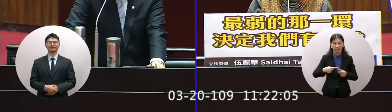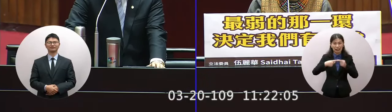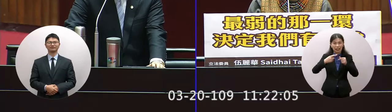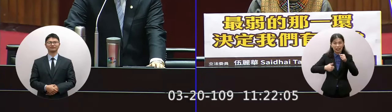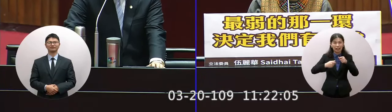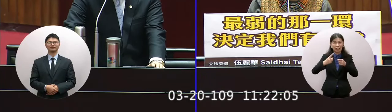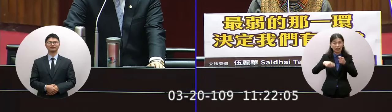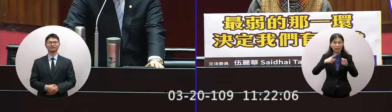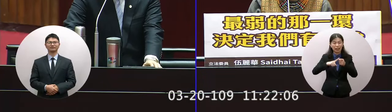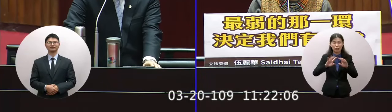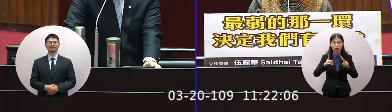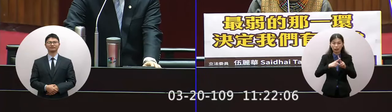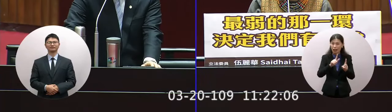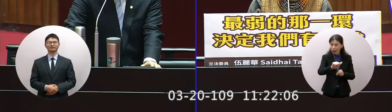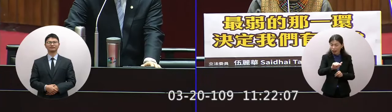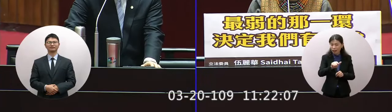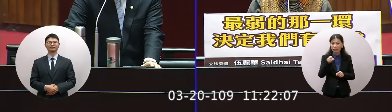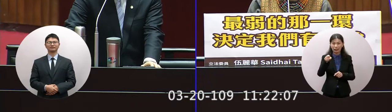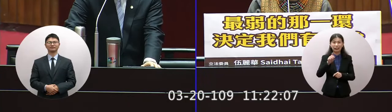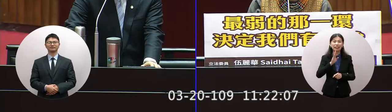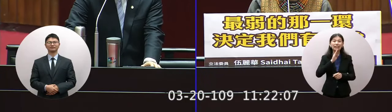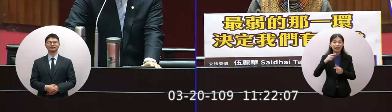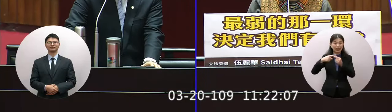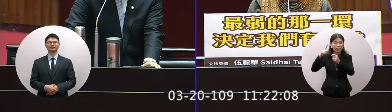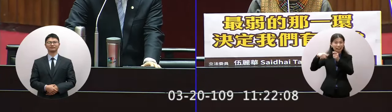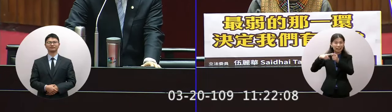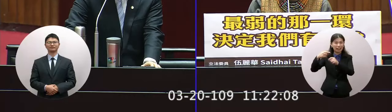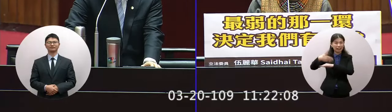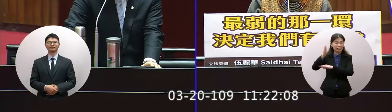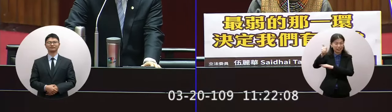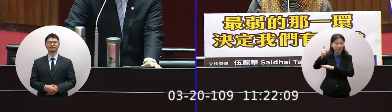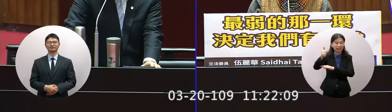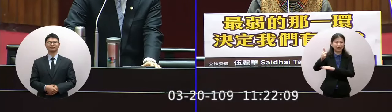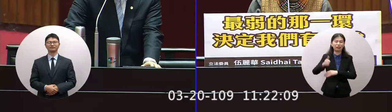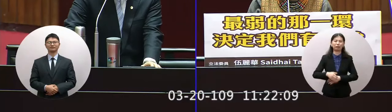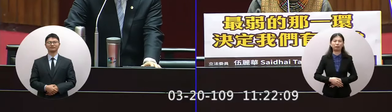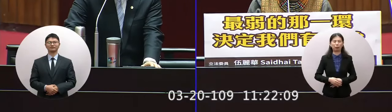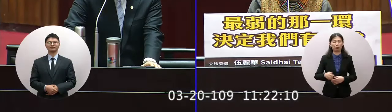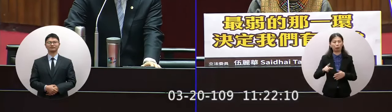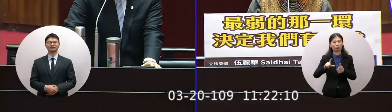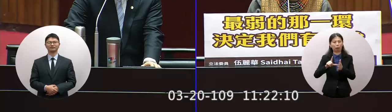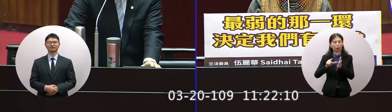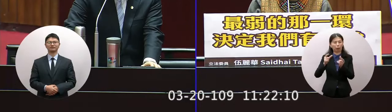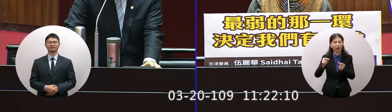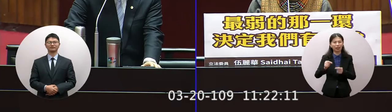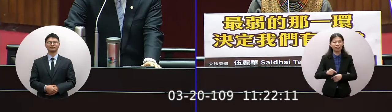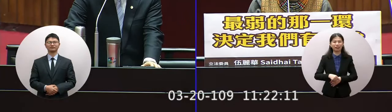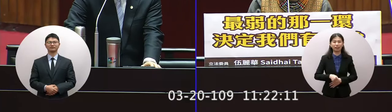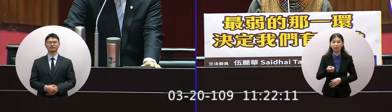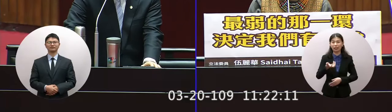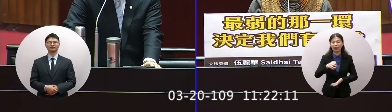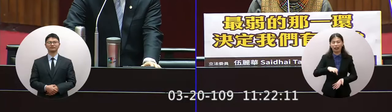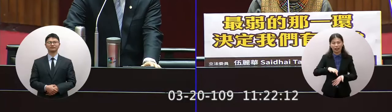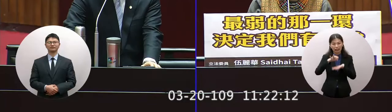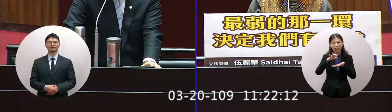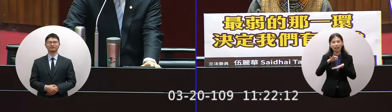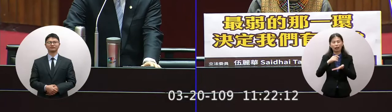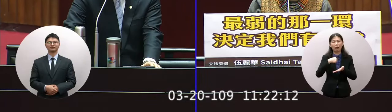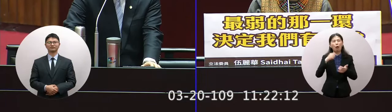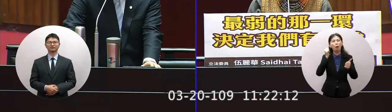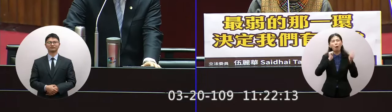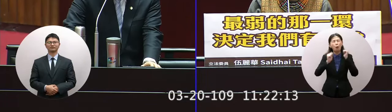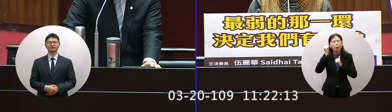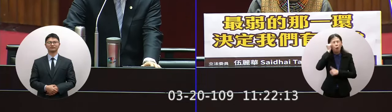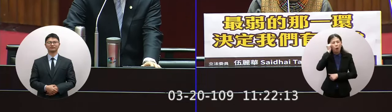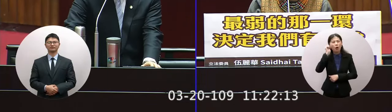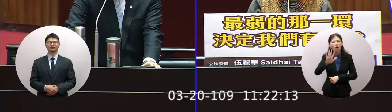担任小学老师，当时也是您第一年的县长，所以您刚才所提的那些都在我的回忆